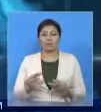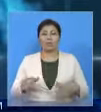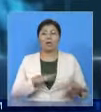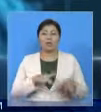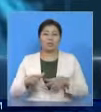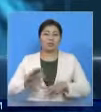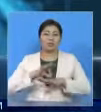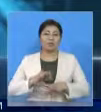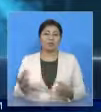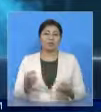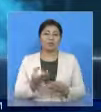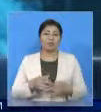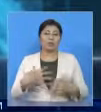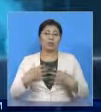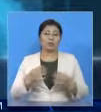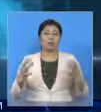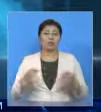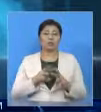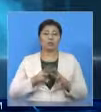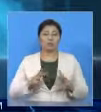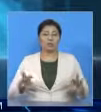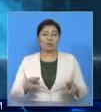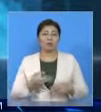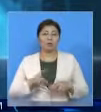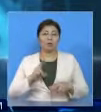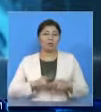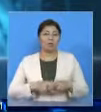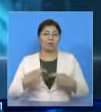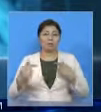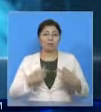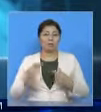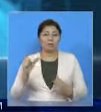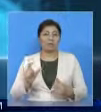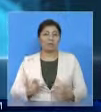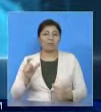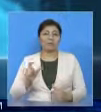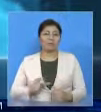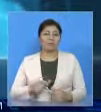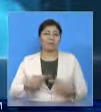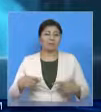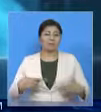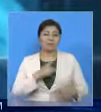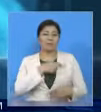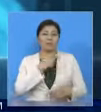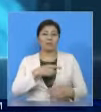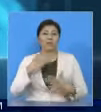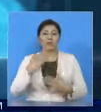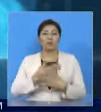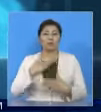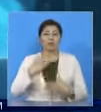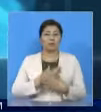қабылдансын. Үшіншіден денсаулық сақтау министрлігі төтенше оқиға салдарынан жарақат алған азаматтарға жан-жақты медициналық көмек